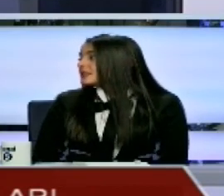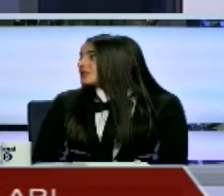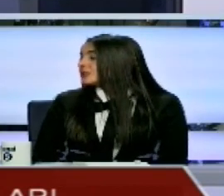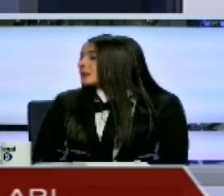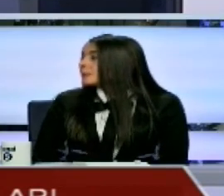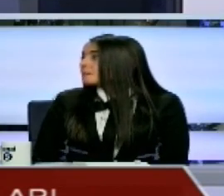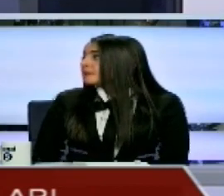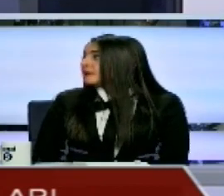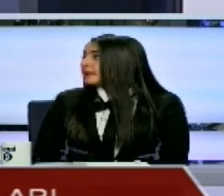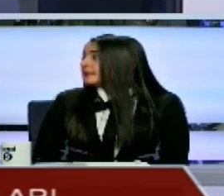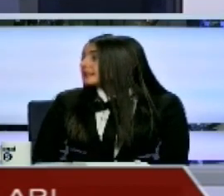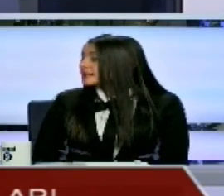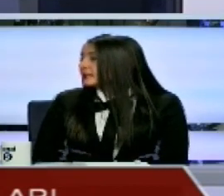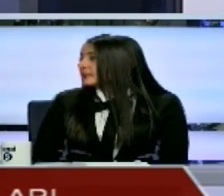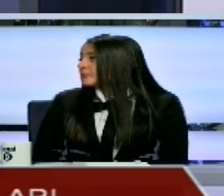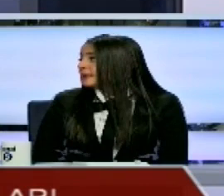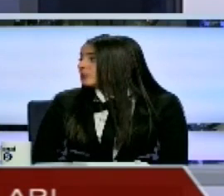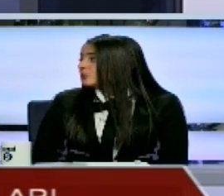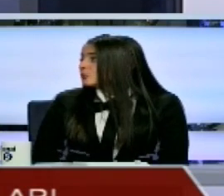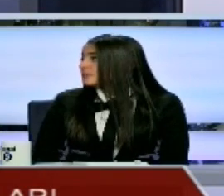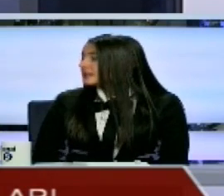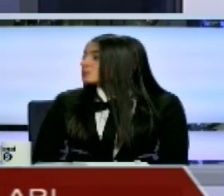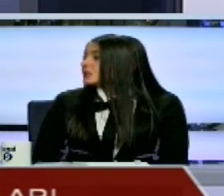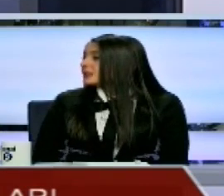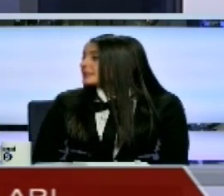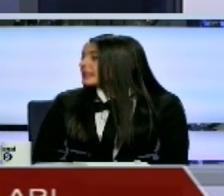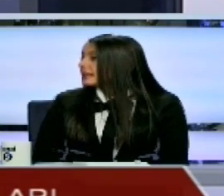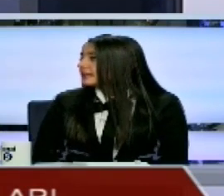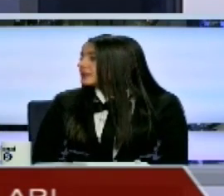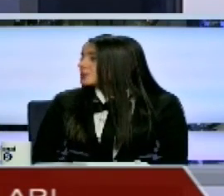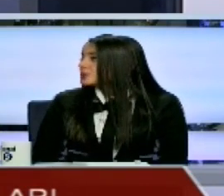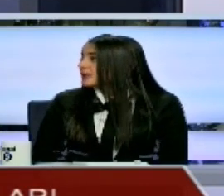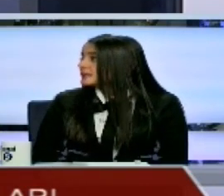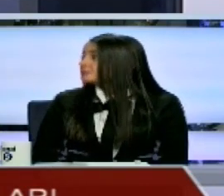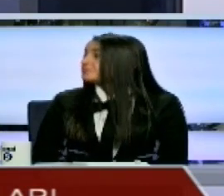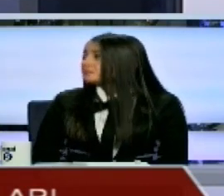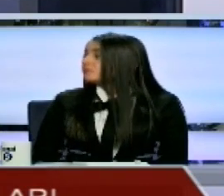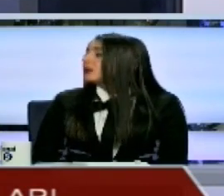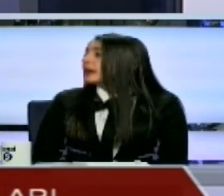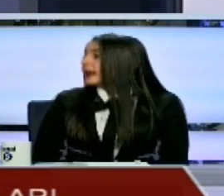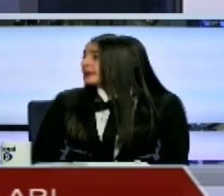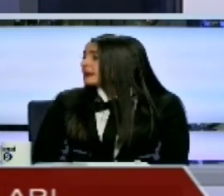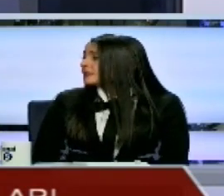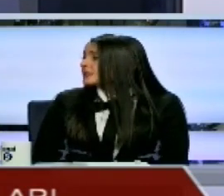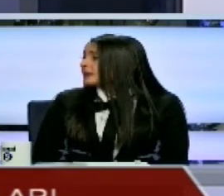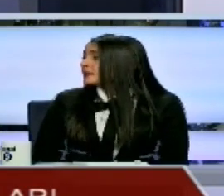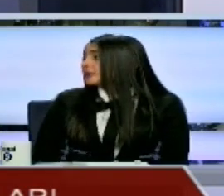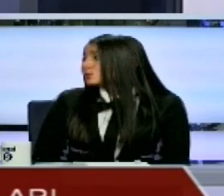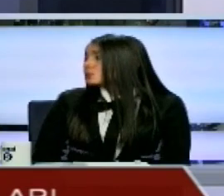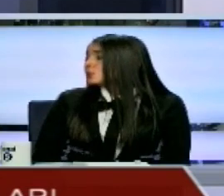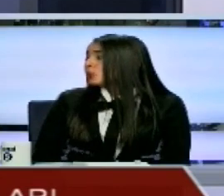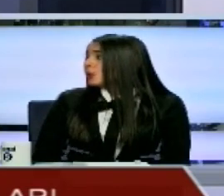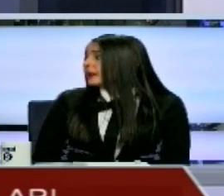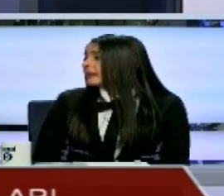taşınması için gerekli destekleri bekliyoruz. Biz de bunun için elimizden geleni yapacağız. Engelli için